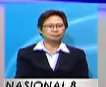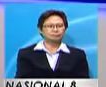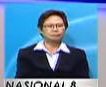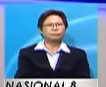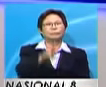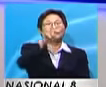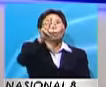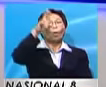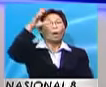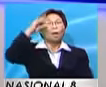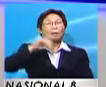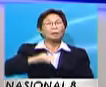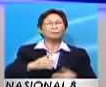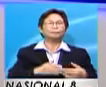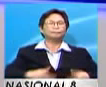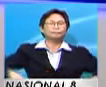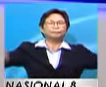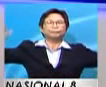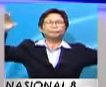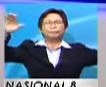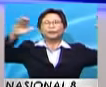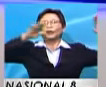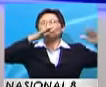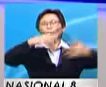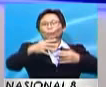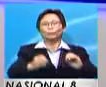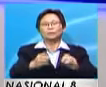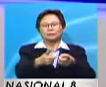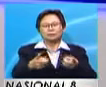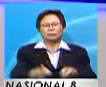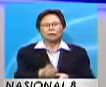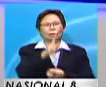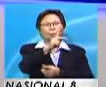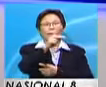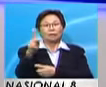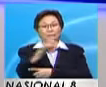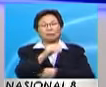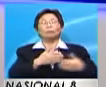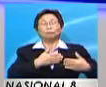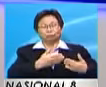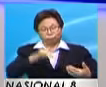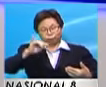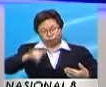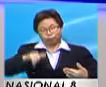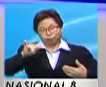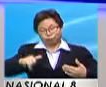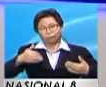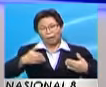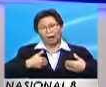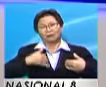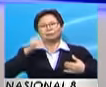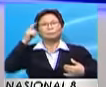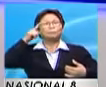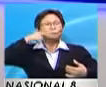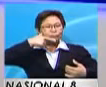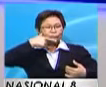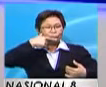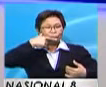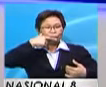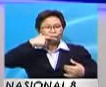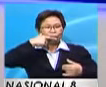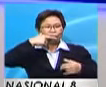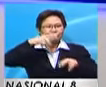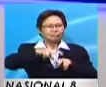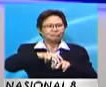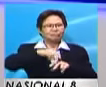dua lelaki menyerah diri di Ibu pejabat polis daerah kolektor sadar mengakui mereka adalah juru terbang parkir Aida